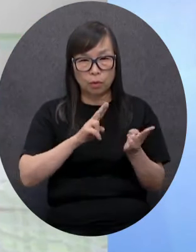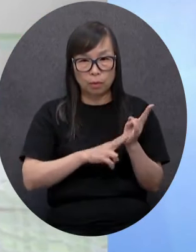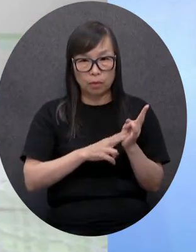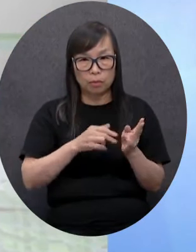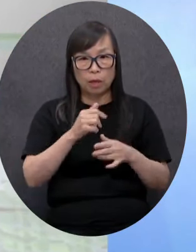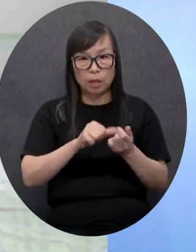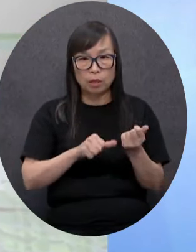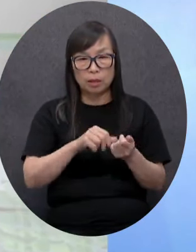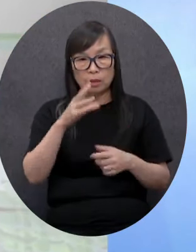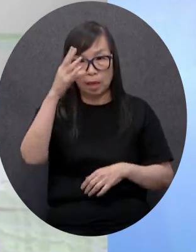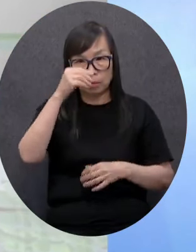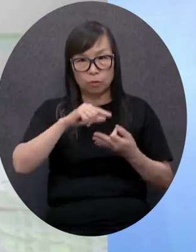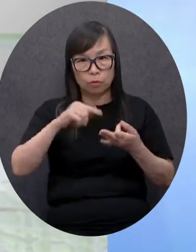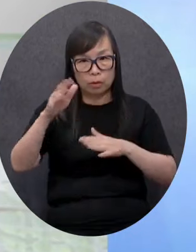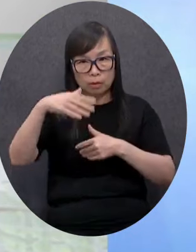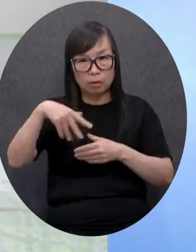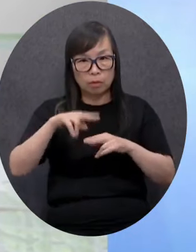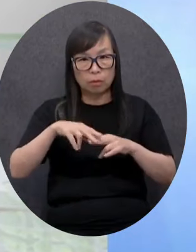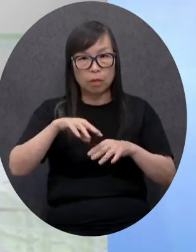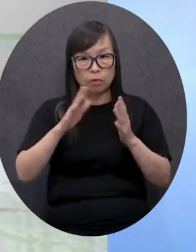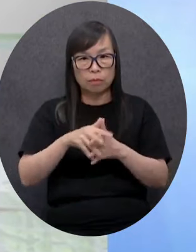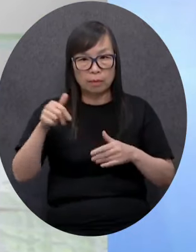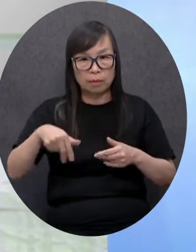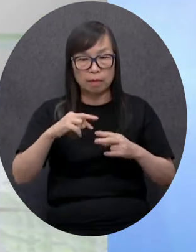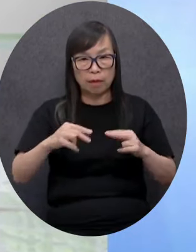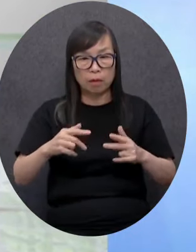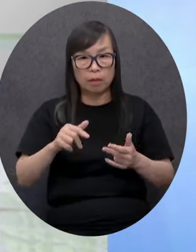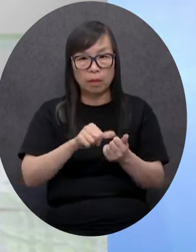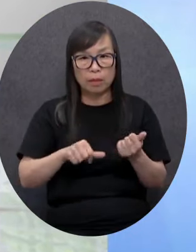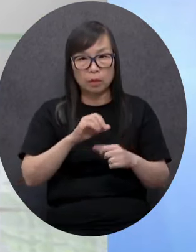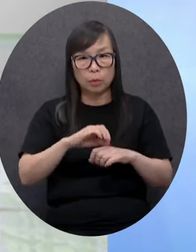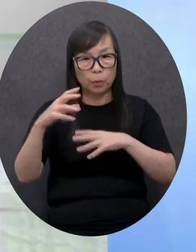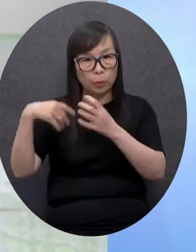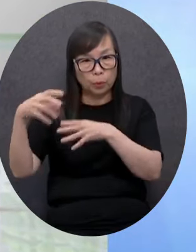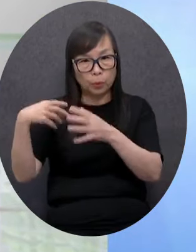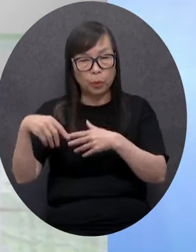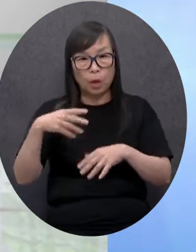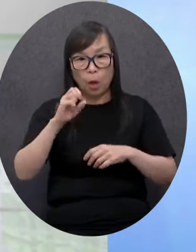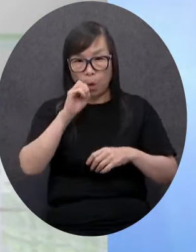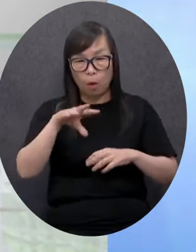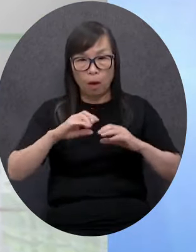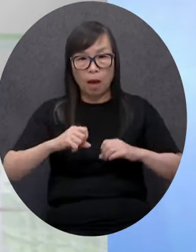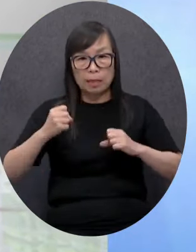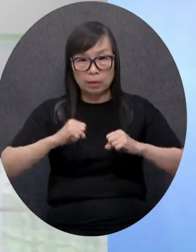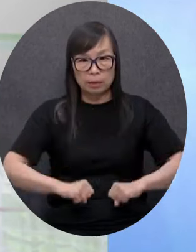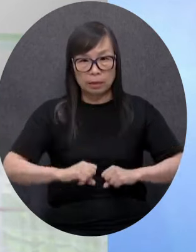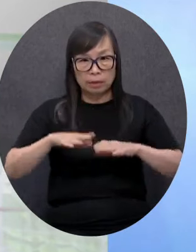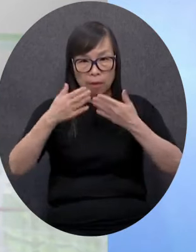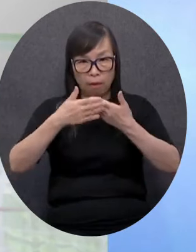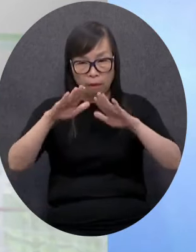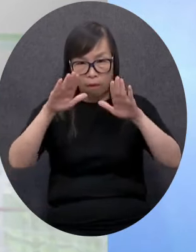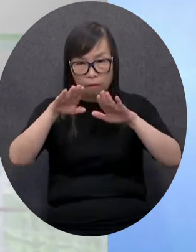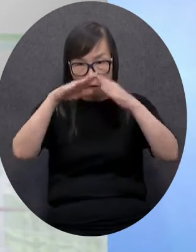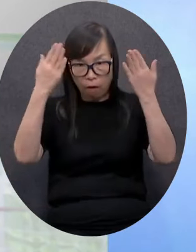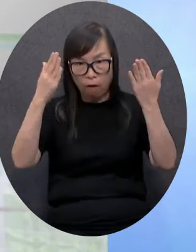席习近平主持召开中央全面深化改革委员会会议。 他强调要坚持以开放促